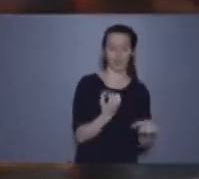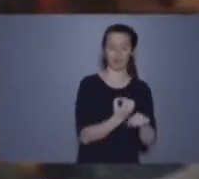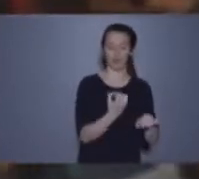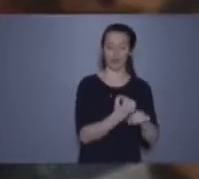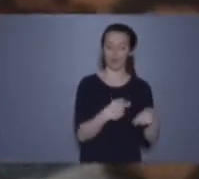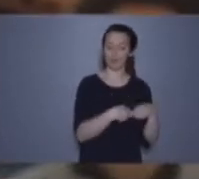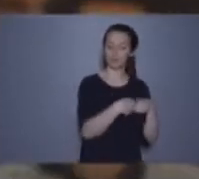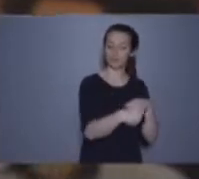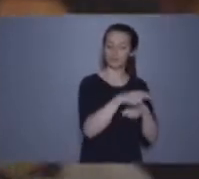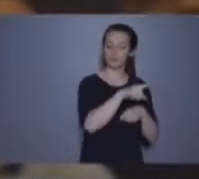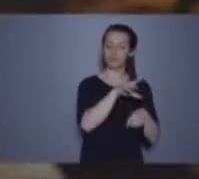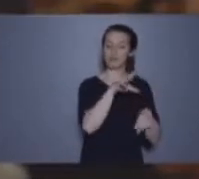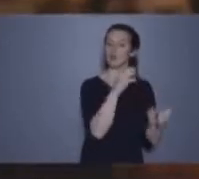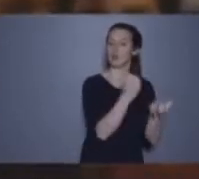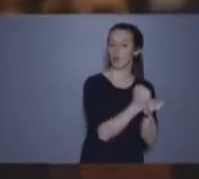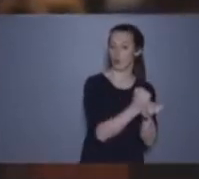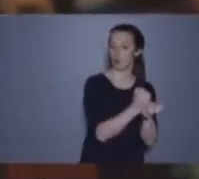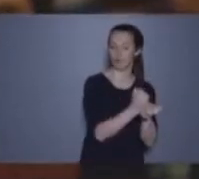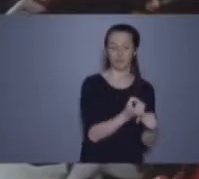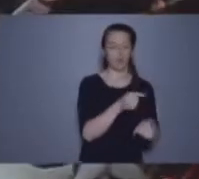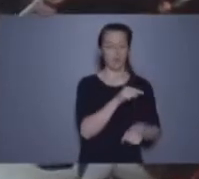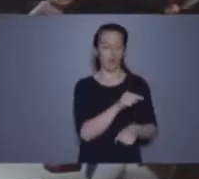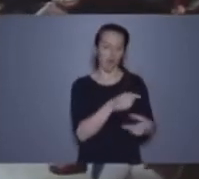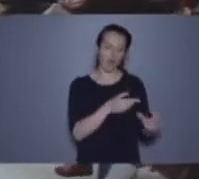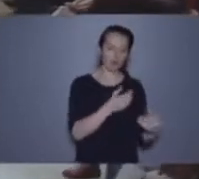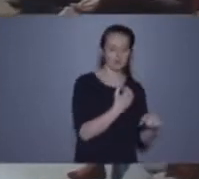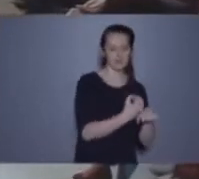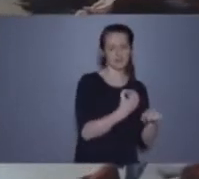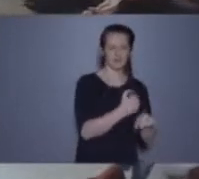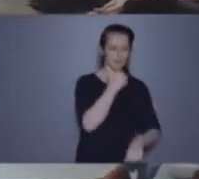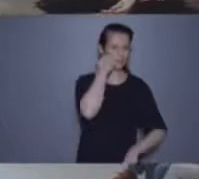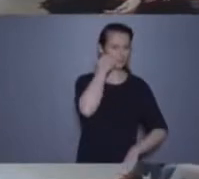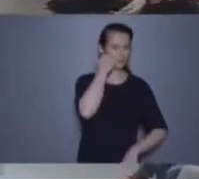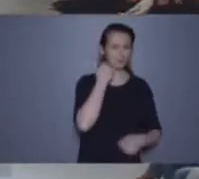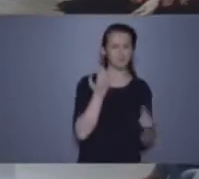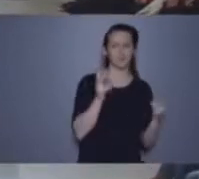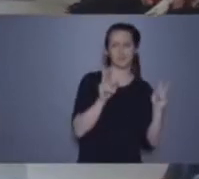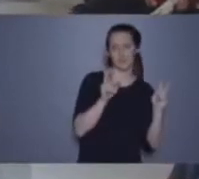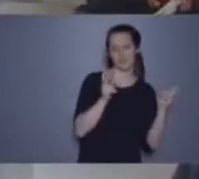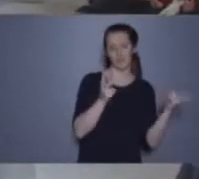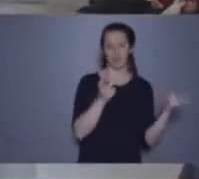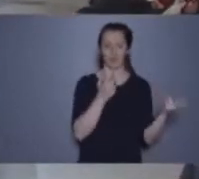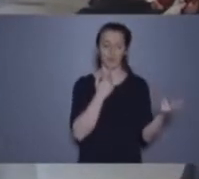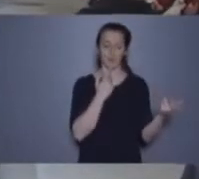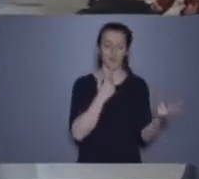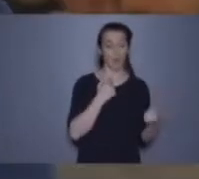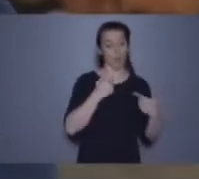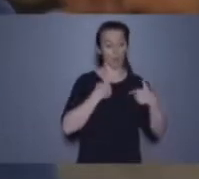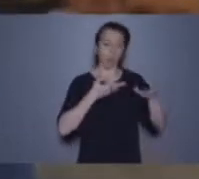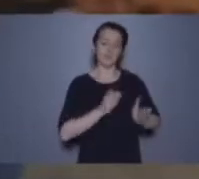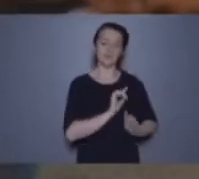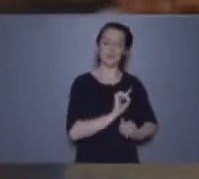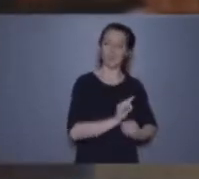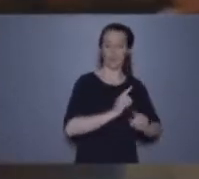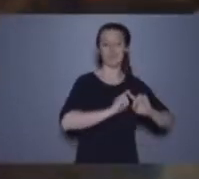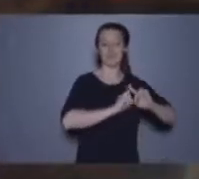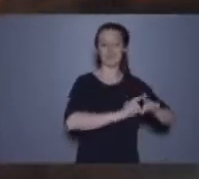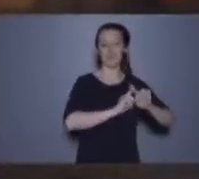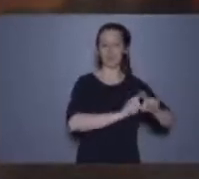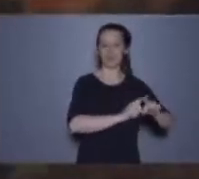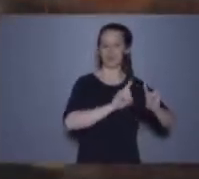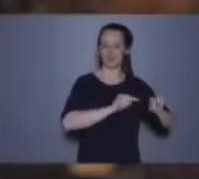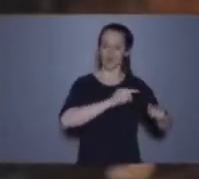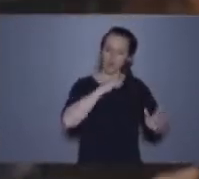ans sur un poste de travail pénible, que ce n'est pas vous qui le dites, mais la négociation, si vous